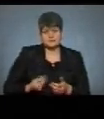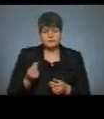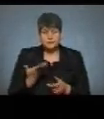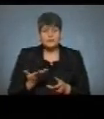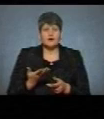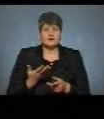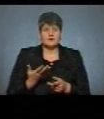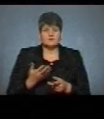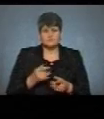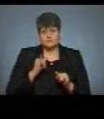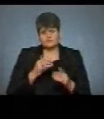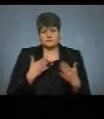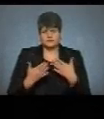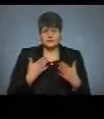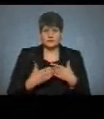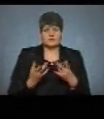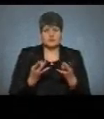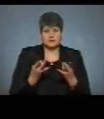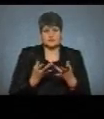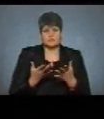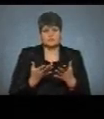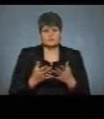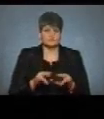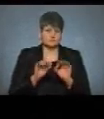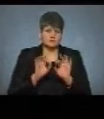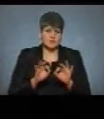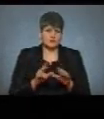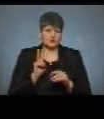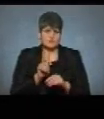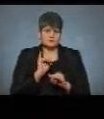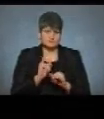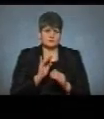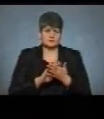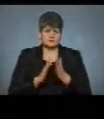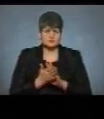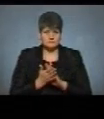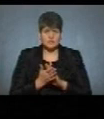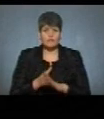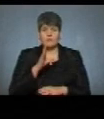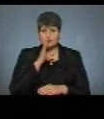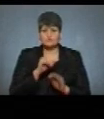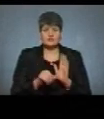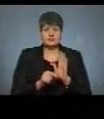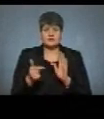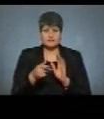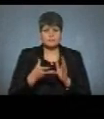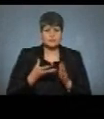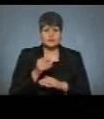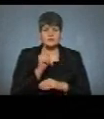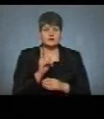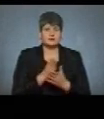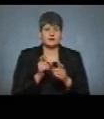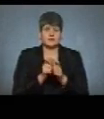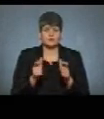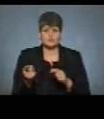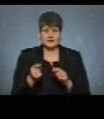тому що все ж таки вони якось мають бути обґрунтованими, а тролейбуси не в дуже хорошому стані. У маршрутка 6 гривень сплачували ті, в кого картка